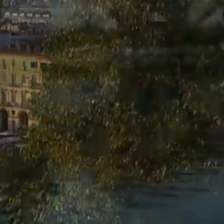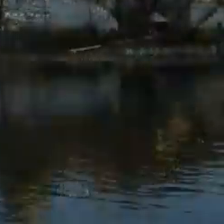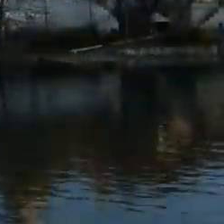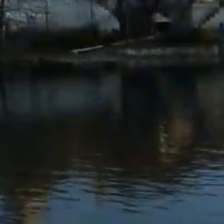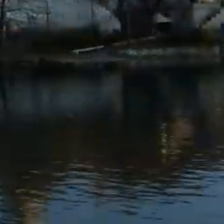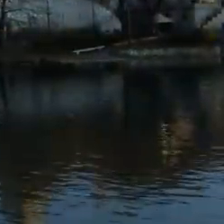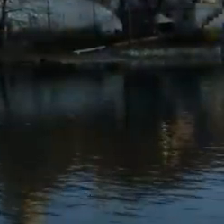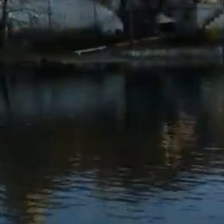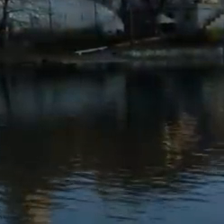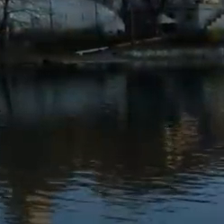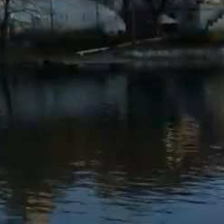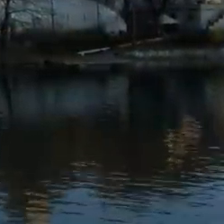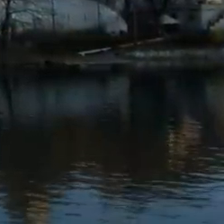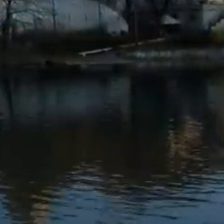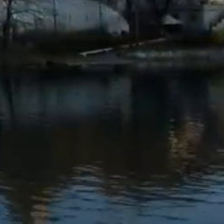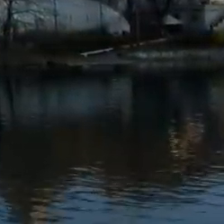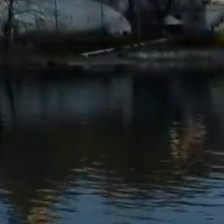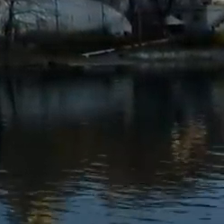Passi